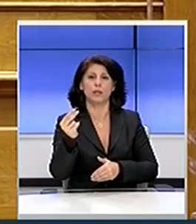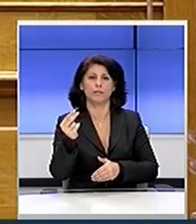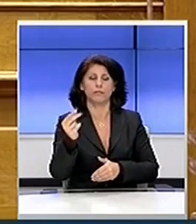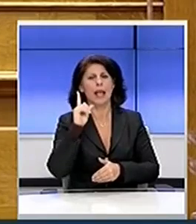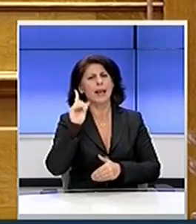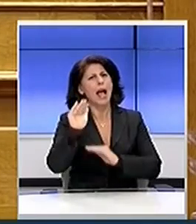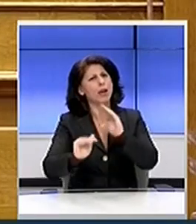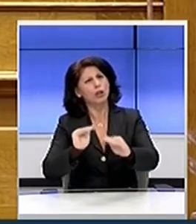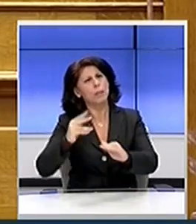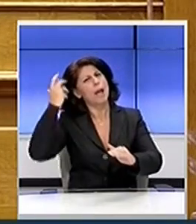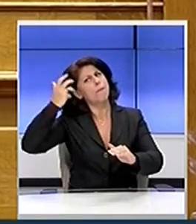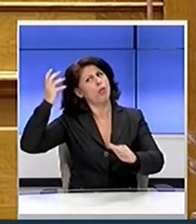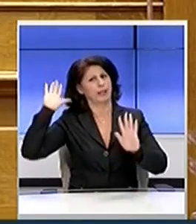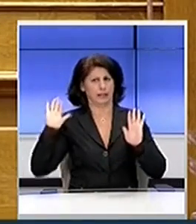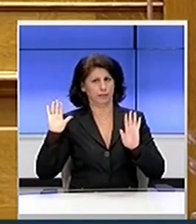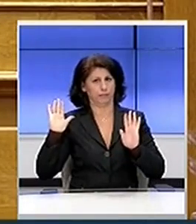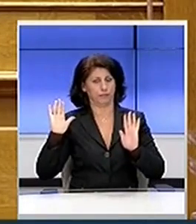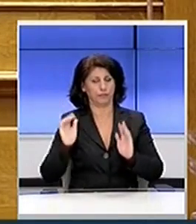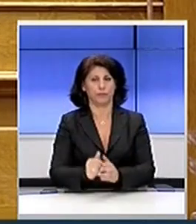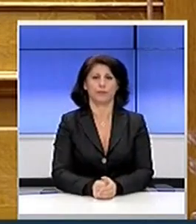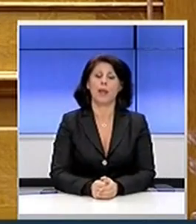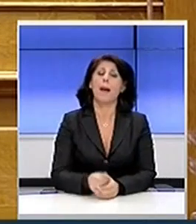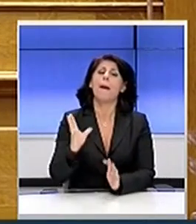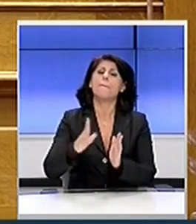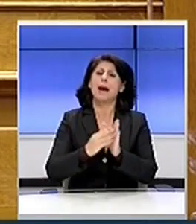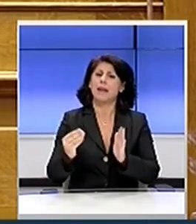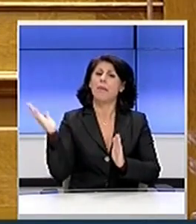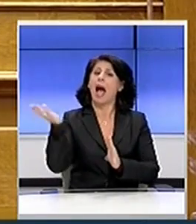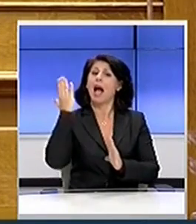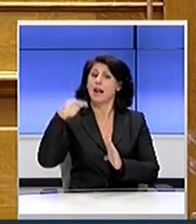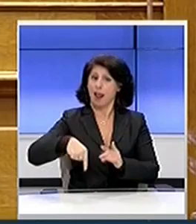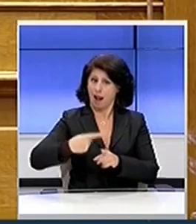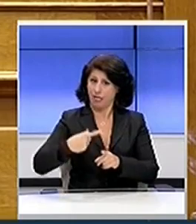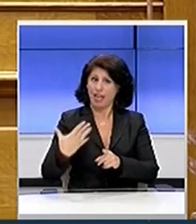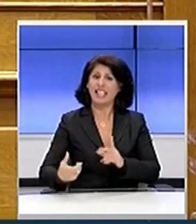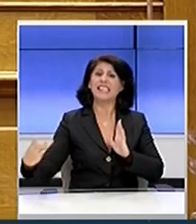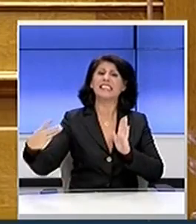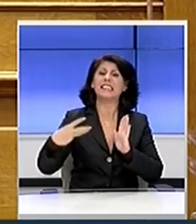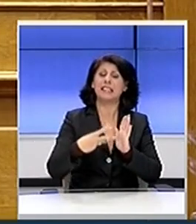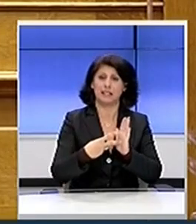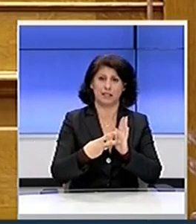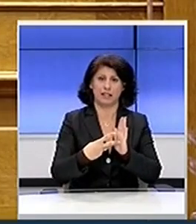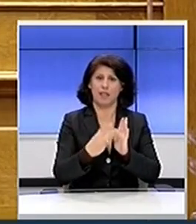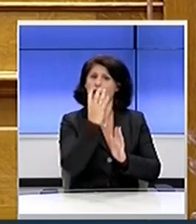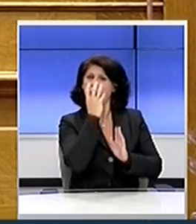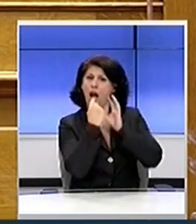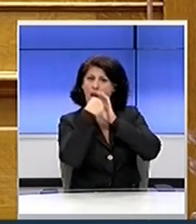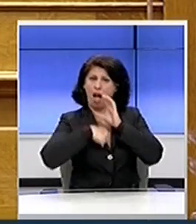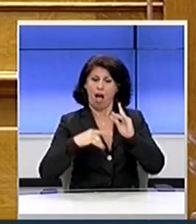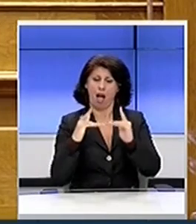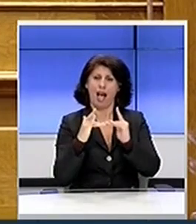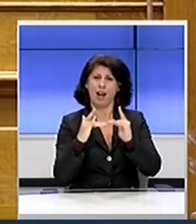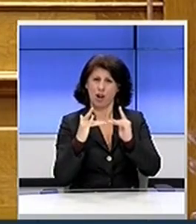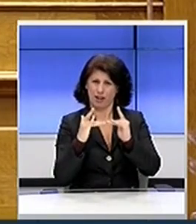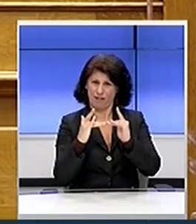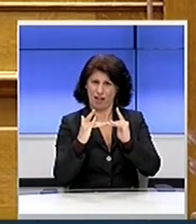υποθετικό ερώτημα. Αν είχαμε 3.000 μονάδες εντατικής θεραπείας, αντί τις 1.000 κάτι που έχουμε σήμερα,